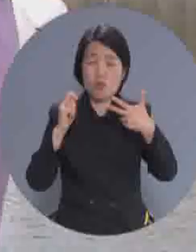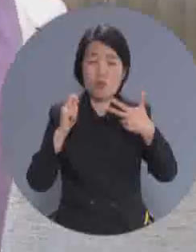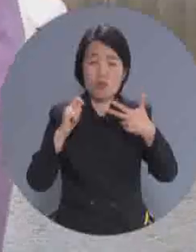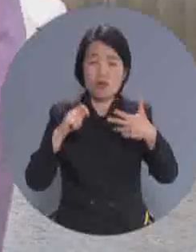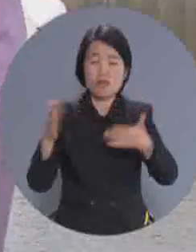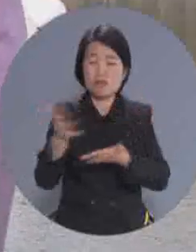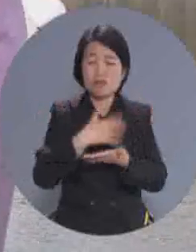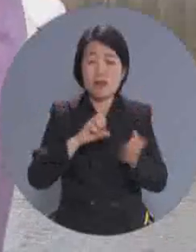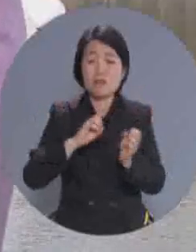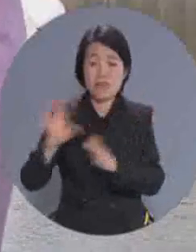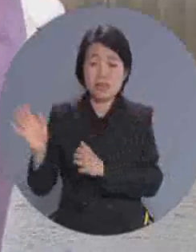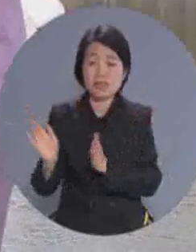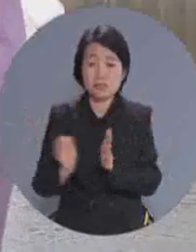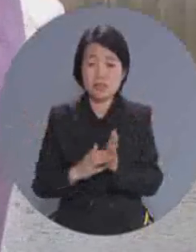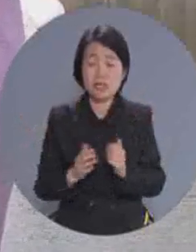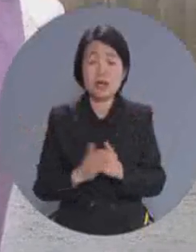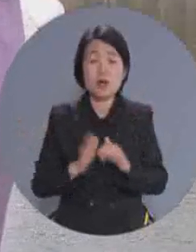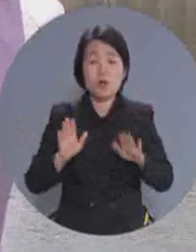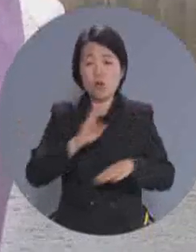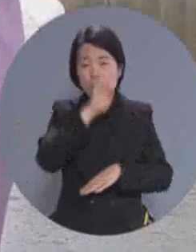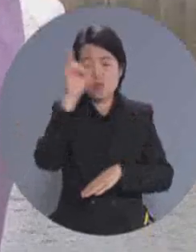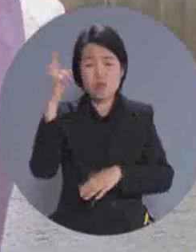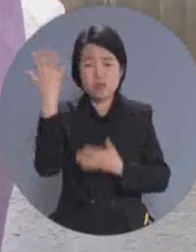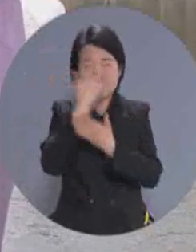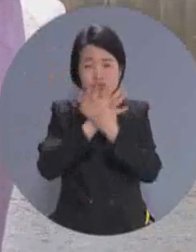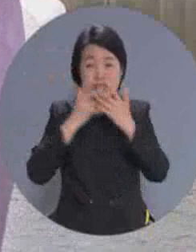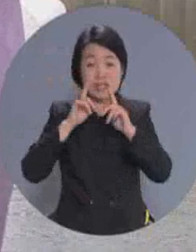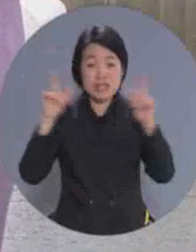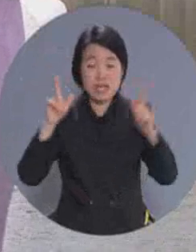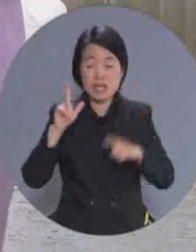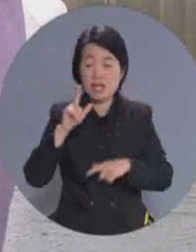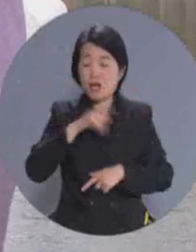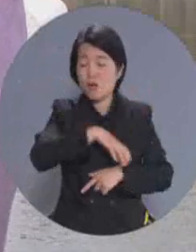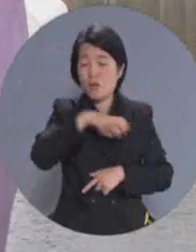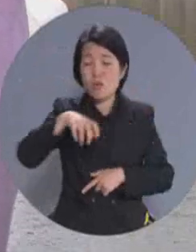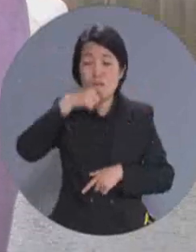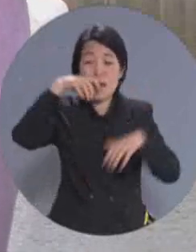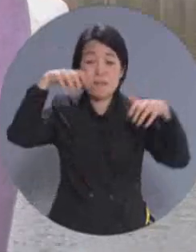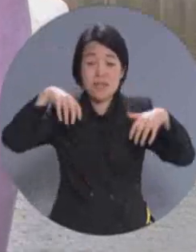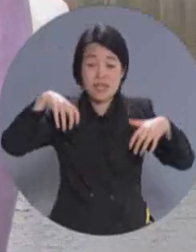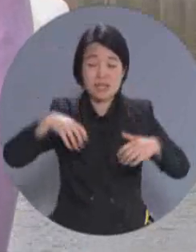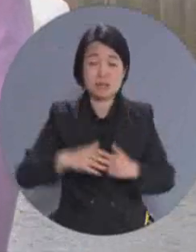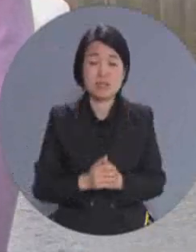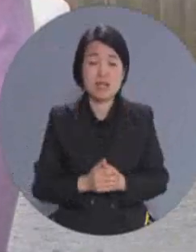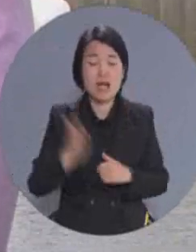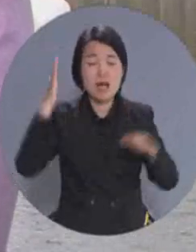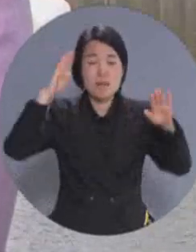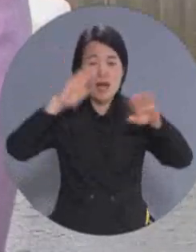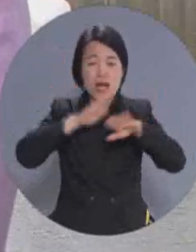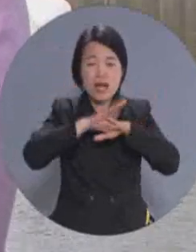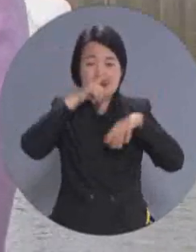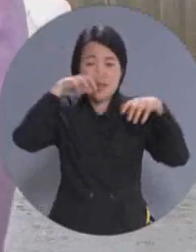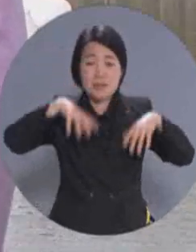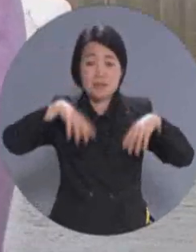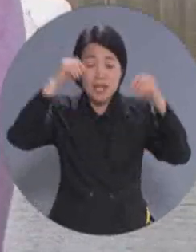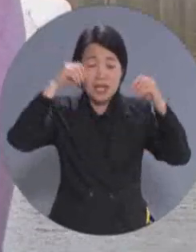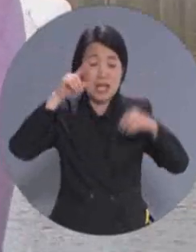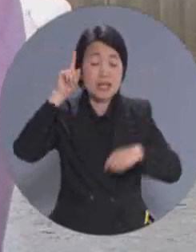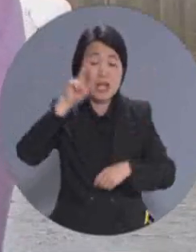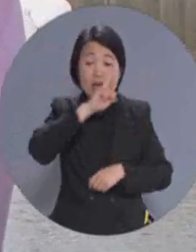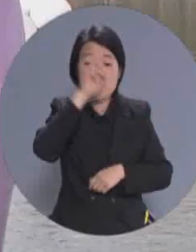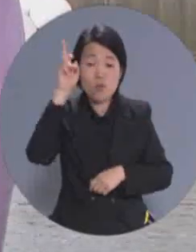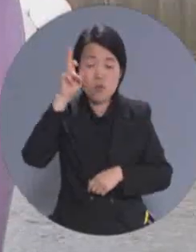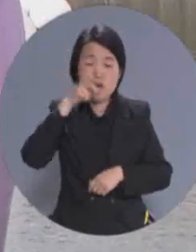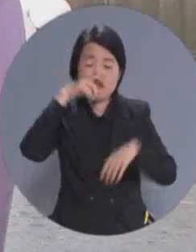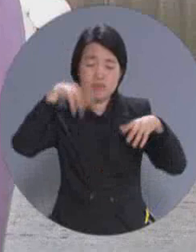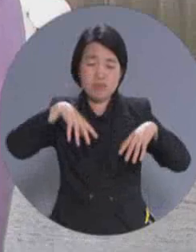있습니다 오늘은 오후들어 하늘 표정이 흐려지면서 곳에 따라 봄비가 내렸습니다 밤사이 비는 먹겠지만 내일 오후까지